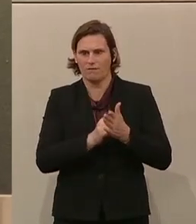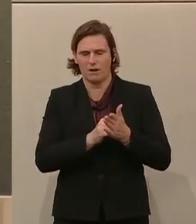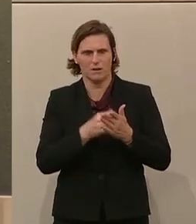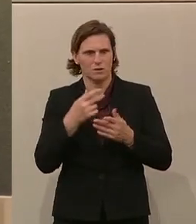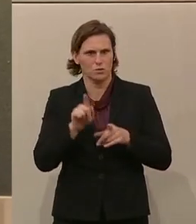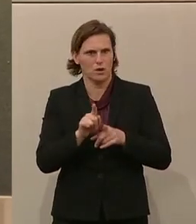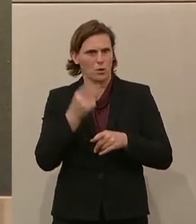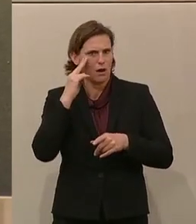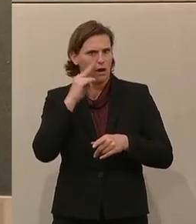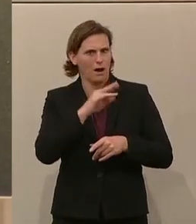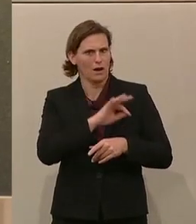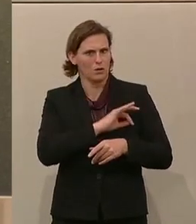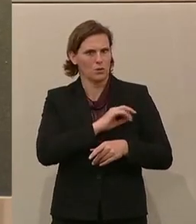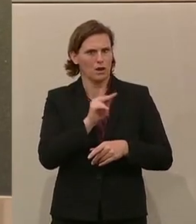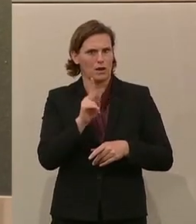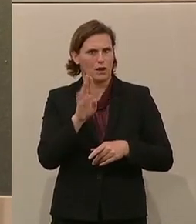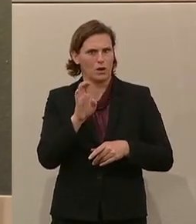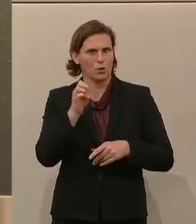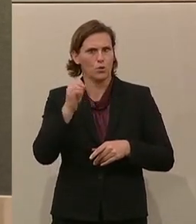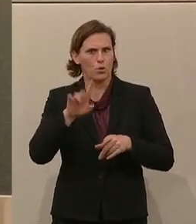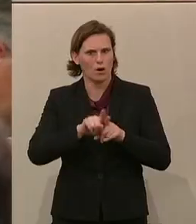nichts verloren hat.